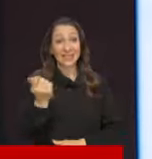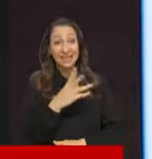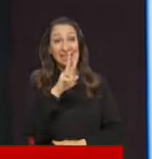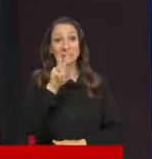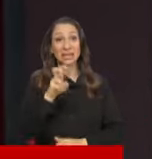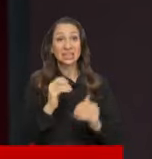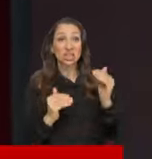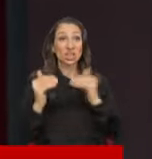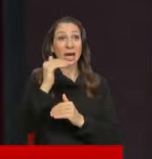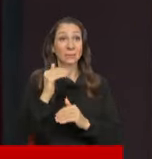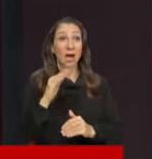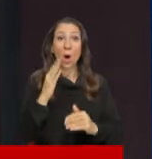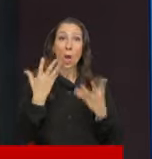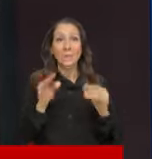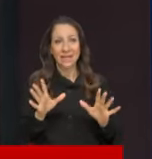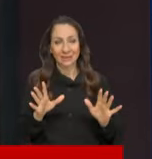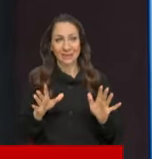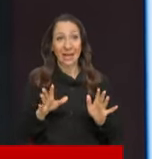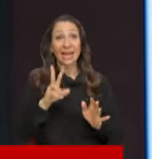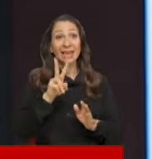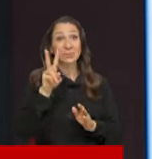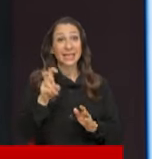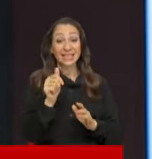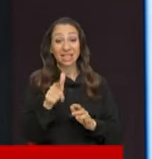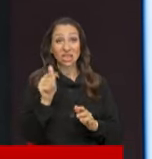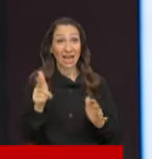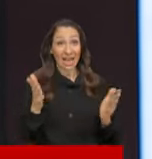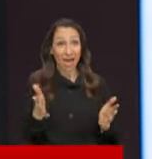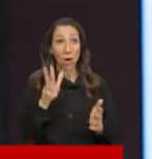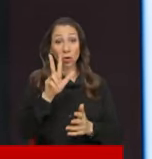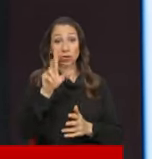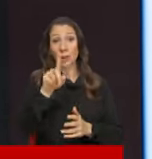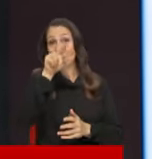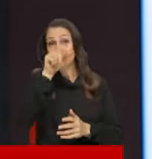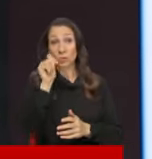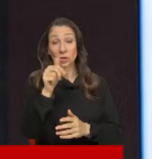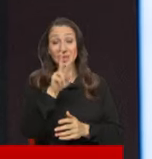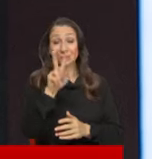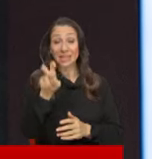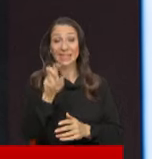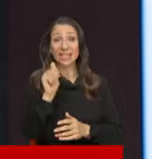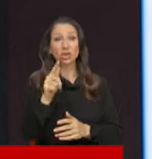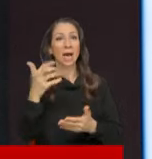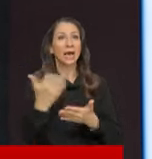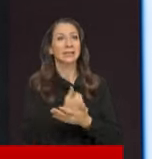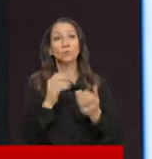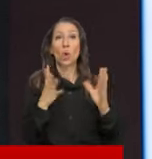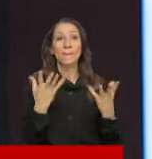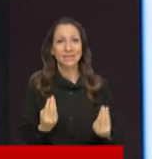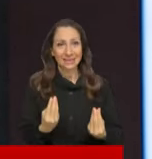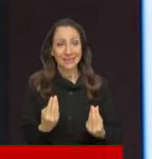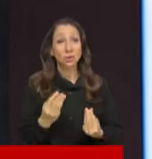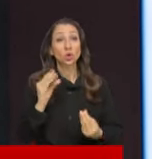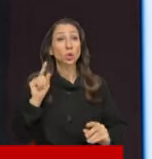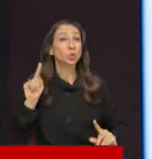28'e çıkartma potansiyelimiz var 28 ilçeyle 31 Mart günü 28 ilçe kazanmış olabiliriz